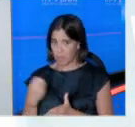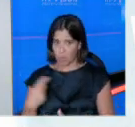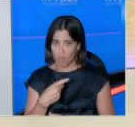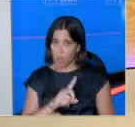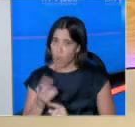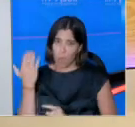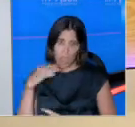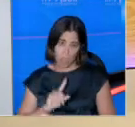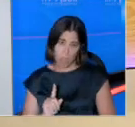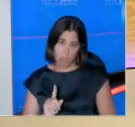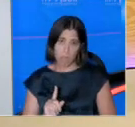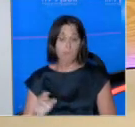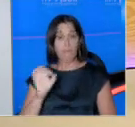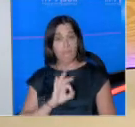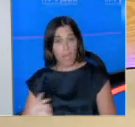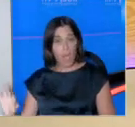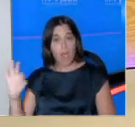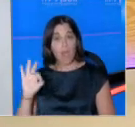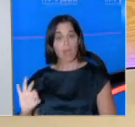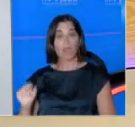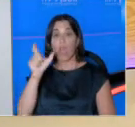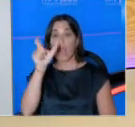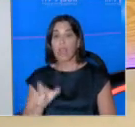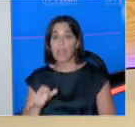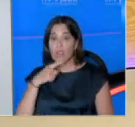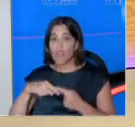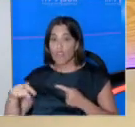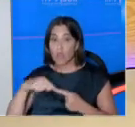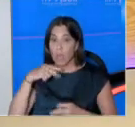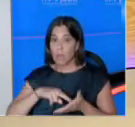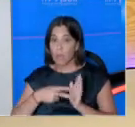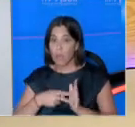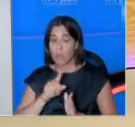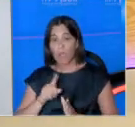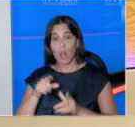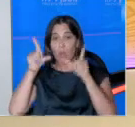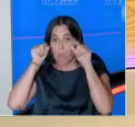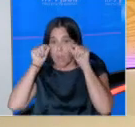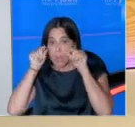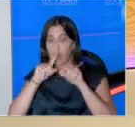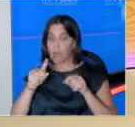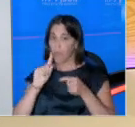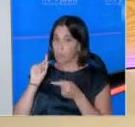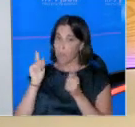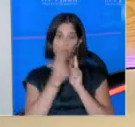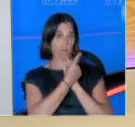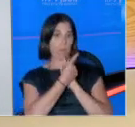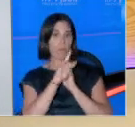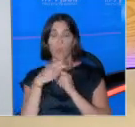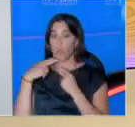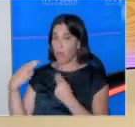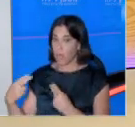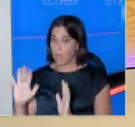הזה. ועדיין ככל הנראה איש השנה בפוליטיקה הישראלית לא ממצמץ, לא מסובב פנים, לא